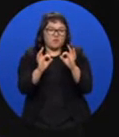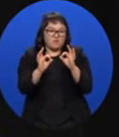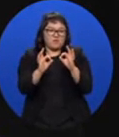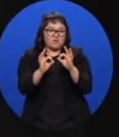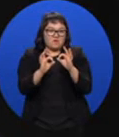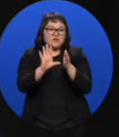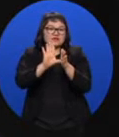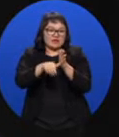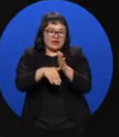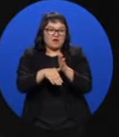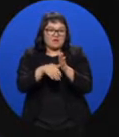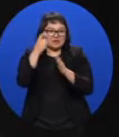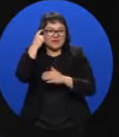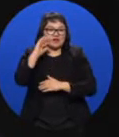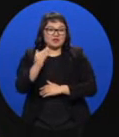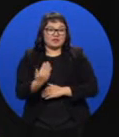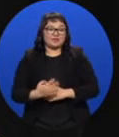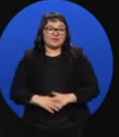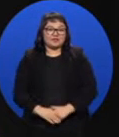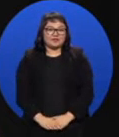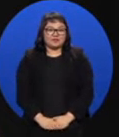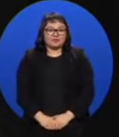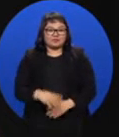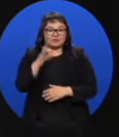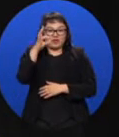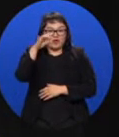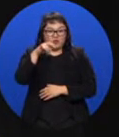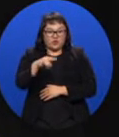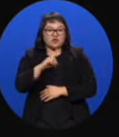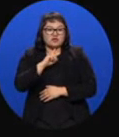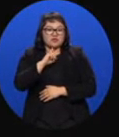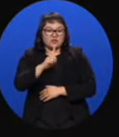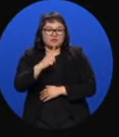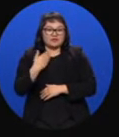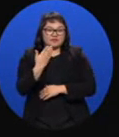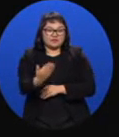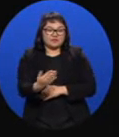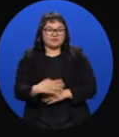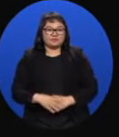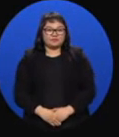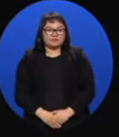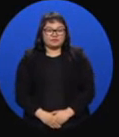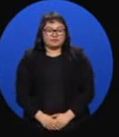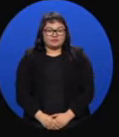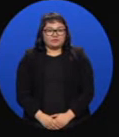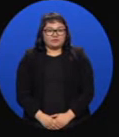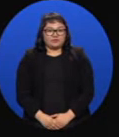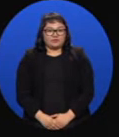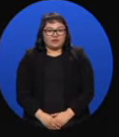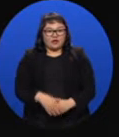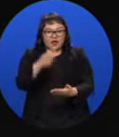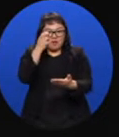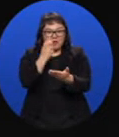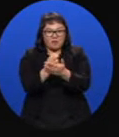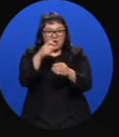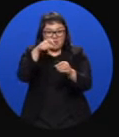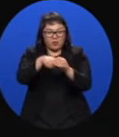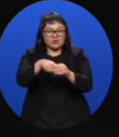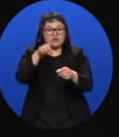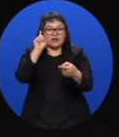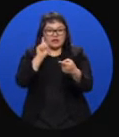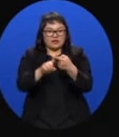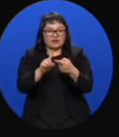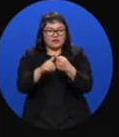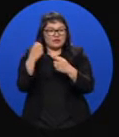시점이다라고 생각되어집니다. 네, 위성권 후보께 1분 드립니다. 예, 우선 법의 목적에 대해서 다시 한번